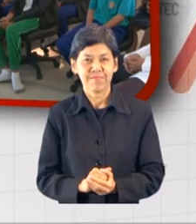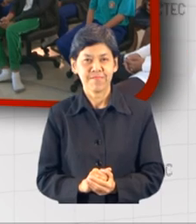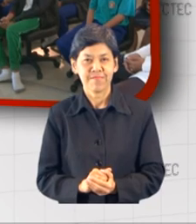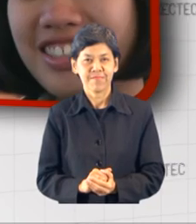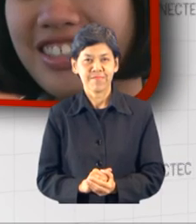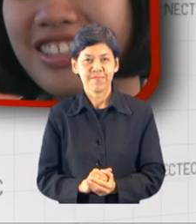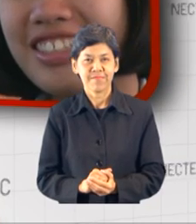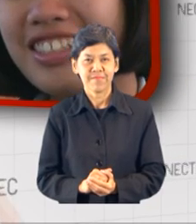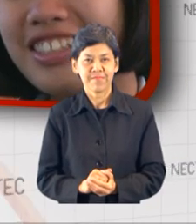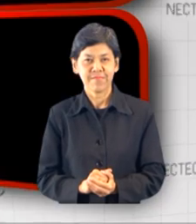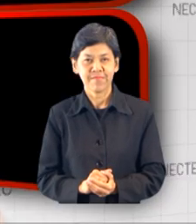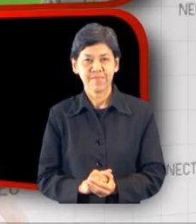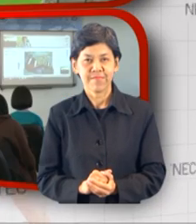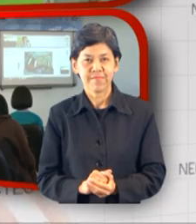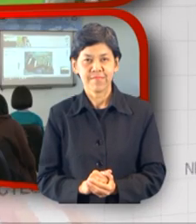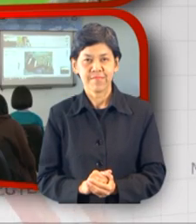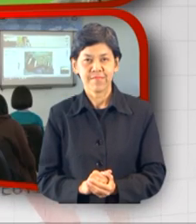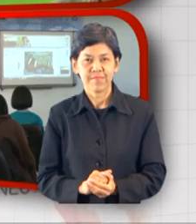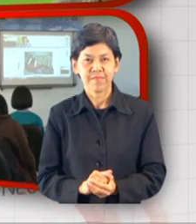ใหญ่คีบเยอะนะครับสีหลัก